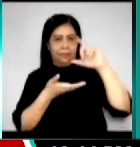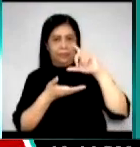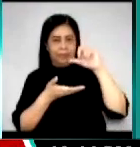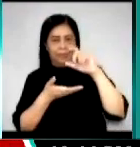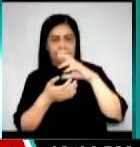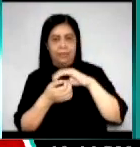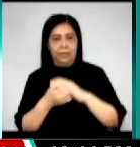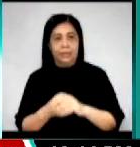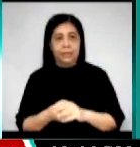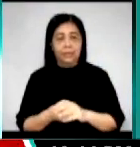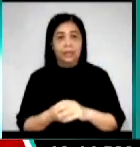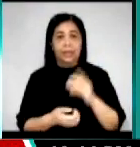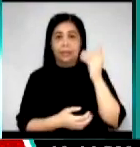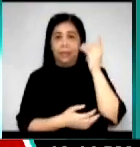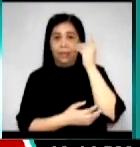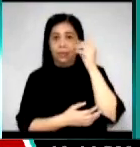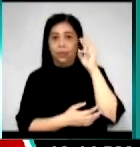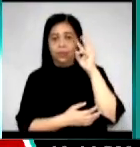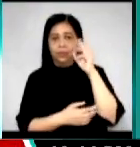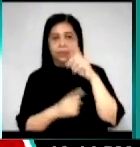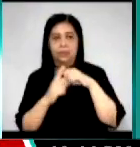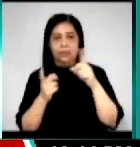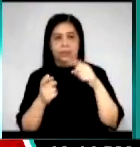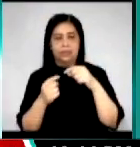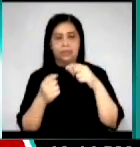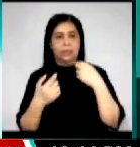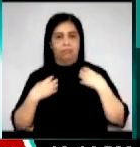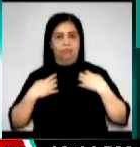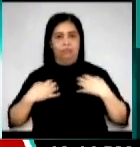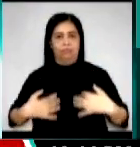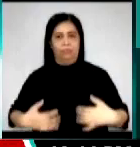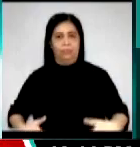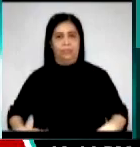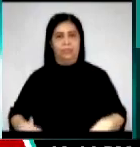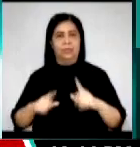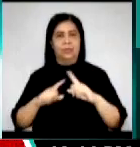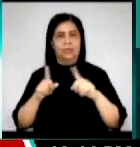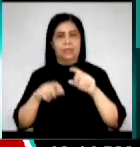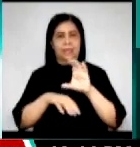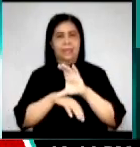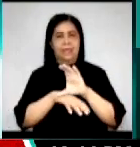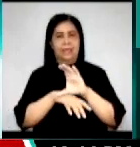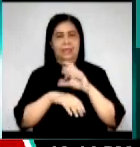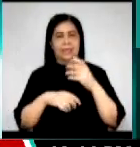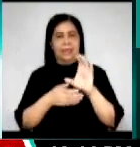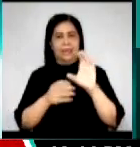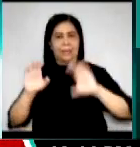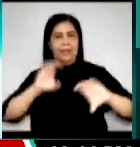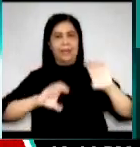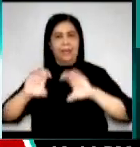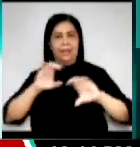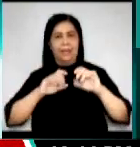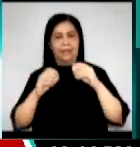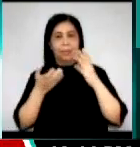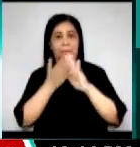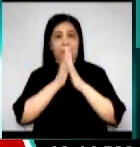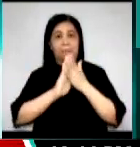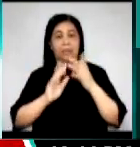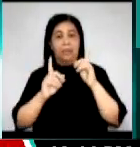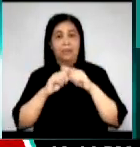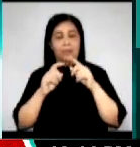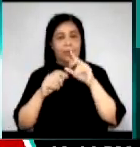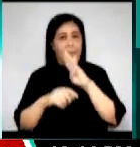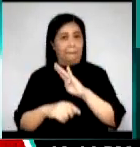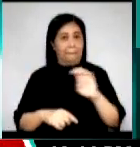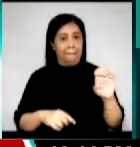Dan Winters, pinahira ng A-list actress ng pheromone o kemikal na nakakapagpakalma sa mga bubuyog. Hindi raw gumalaw si Angelina